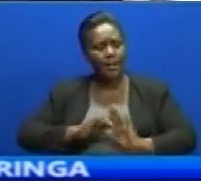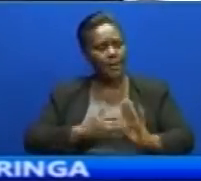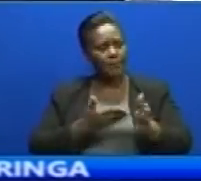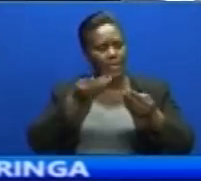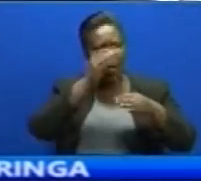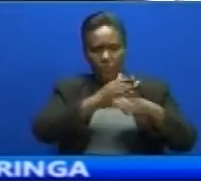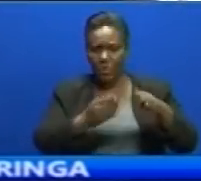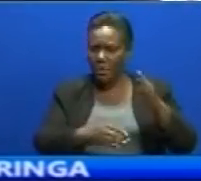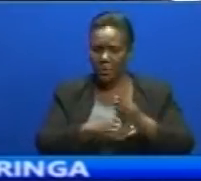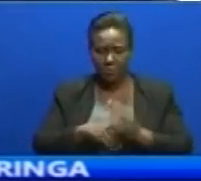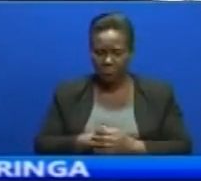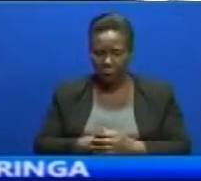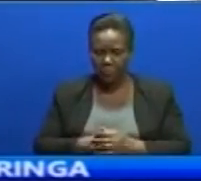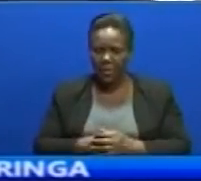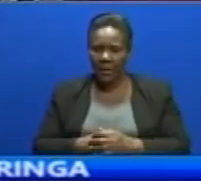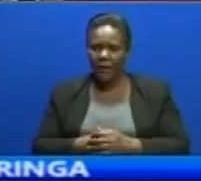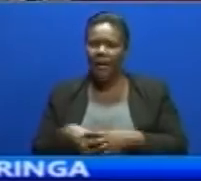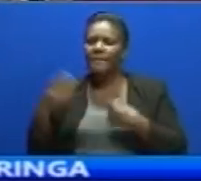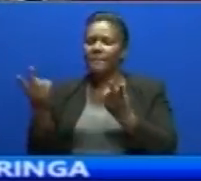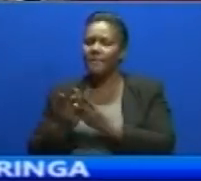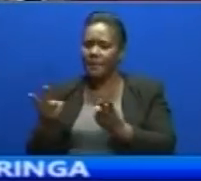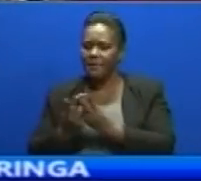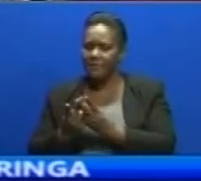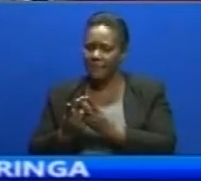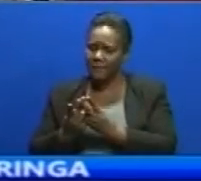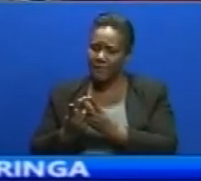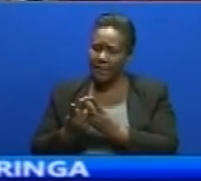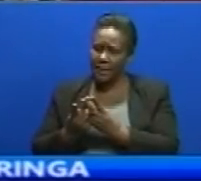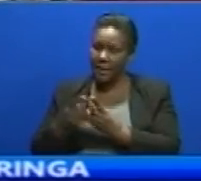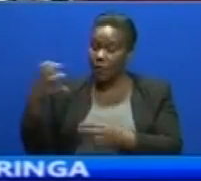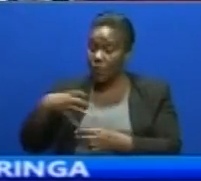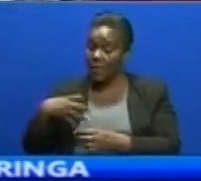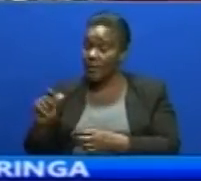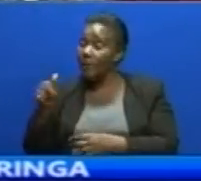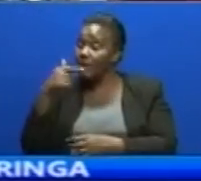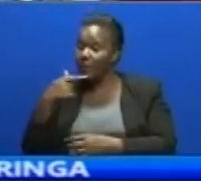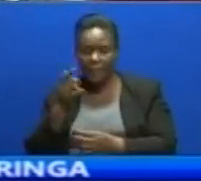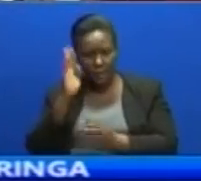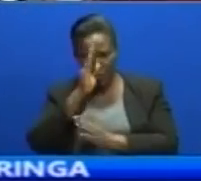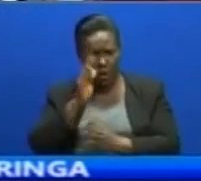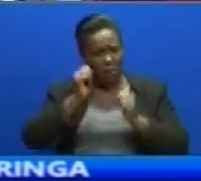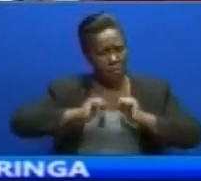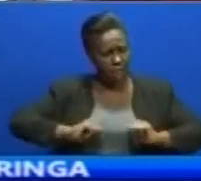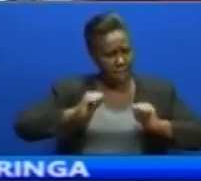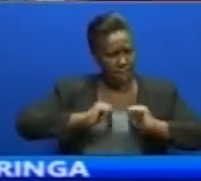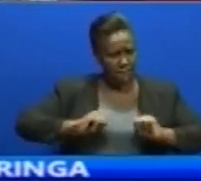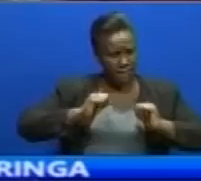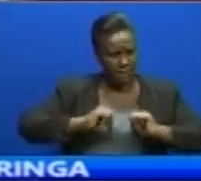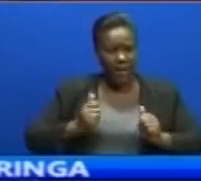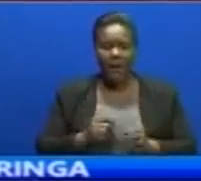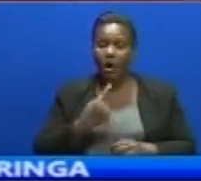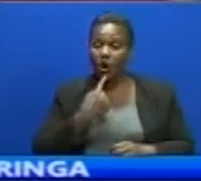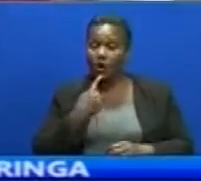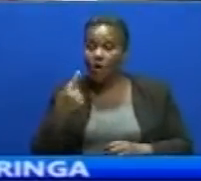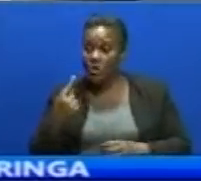wilaya licha kutembelewa na waziri wa nchi ofisi ya rais, tawala za mikoa na serikali za mitaa Selemani Jafo, na kuagiza mafundi